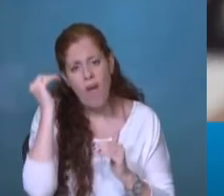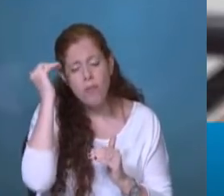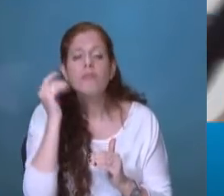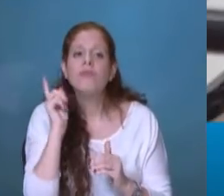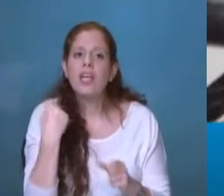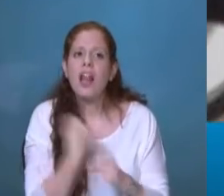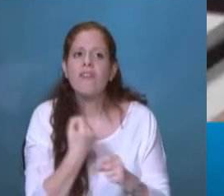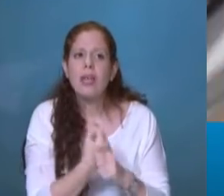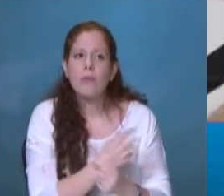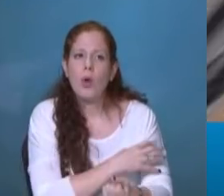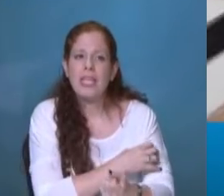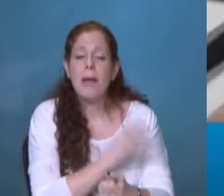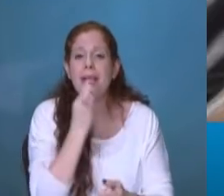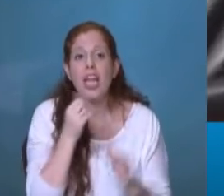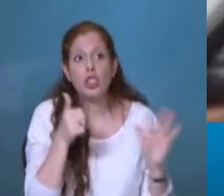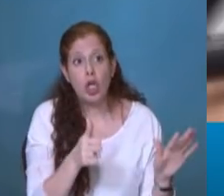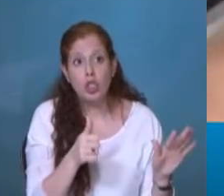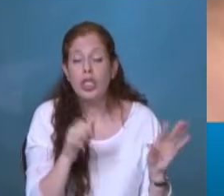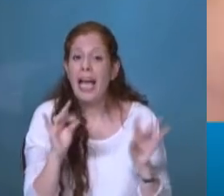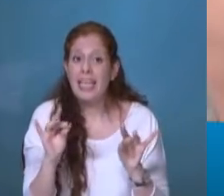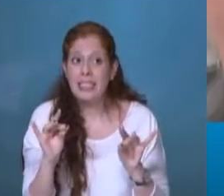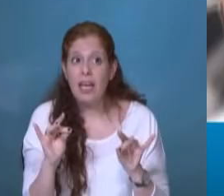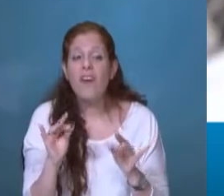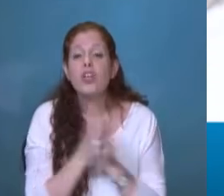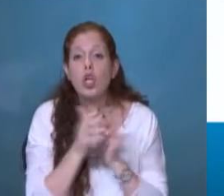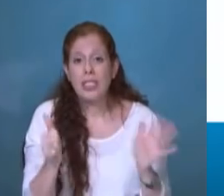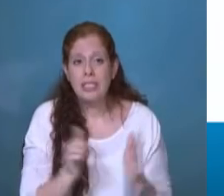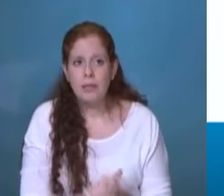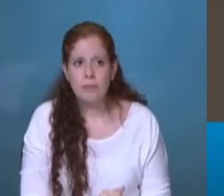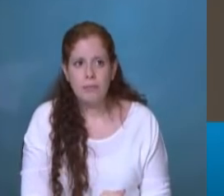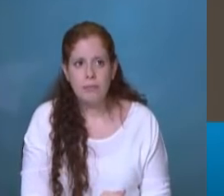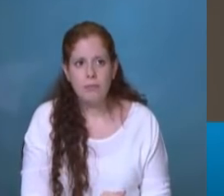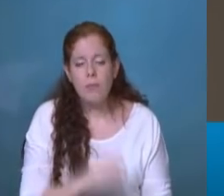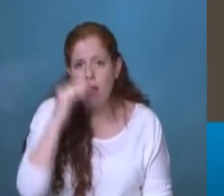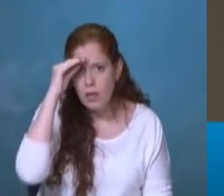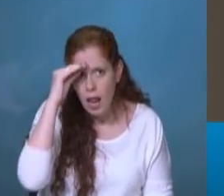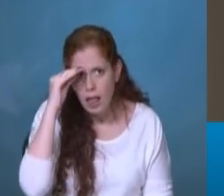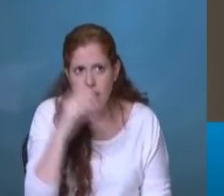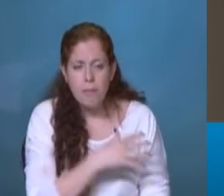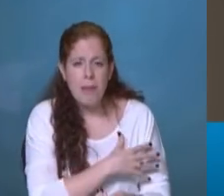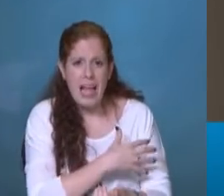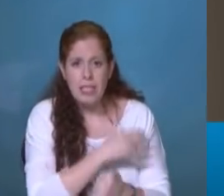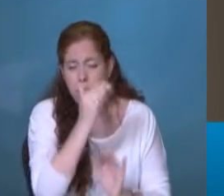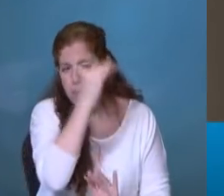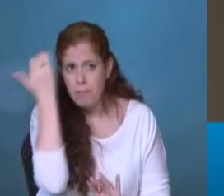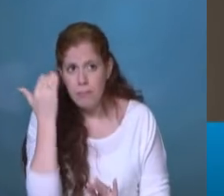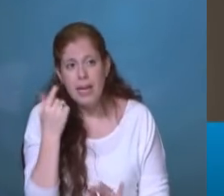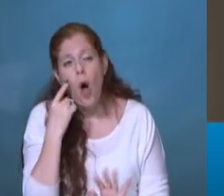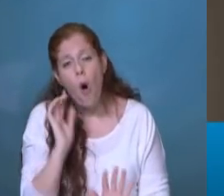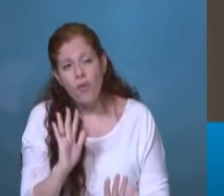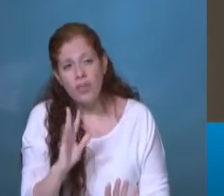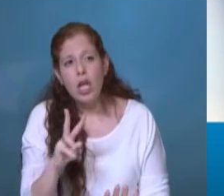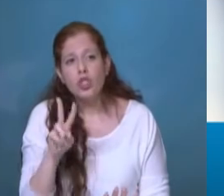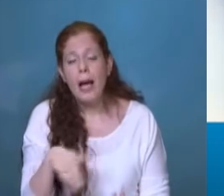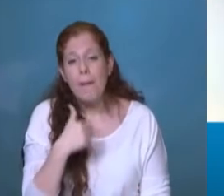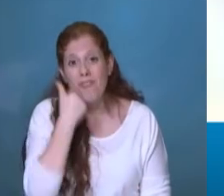דם בגילאים 6, 10 ו-16. ילד עם יתר לחץ דם, קרוב ודאי שיהיה גם המבוגר עם יתר